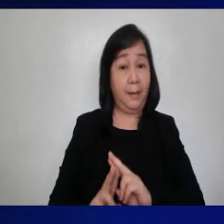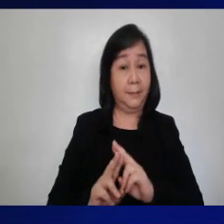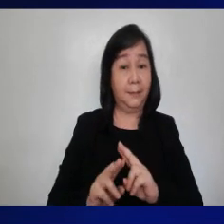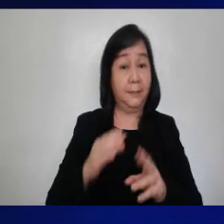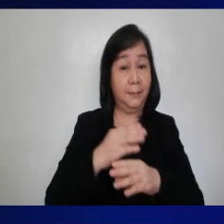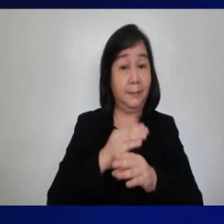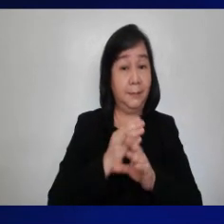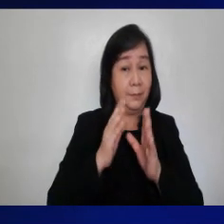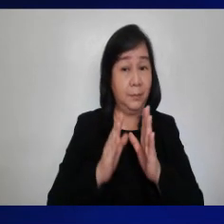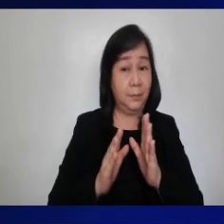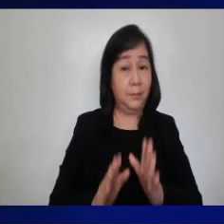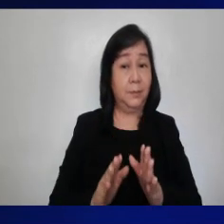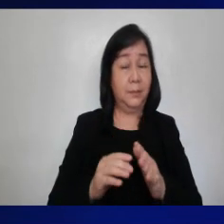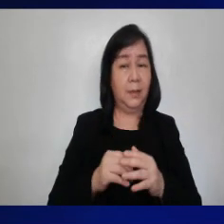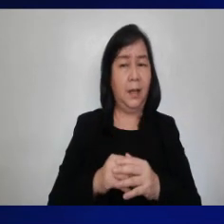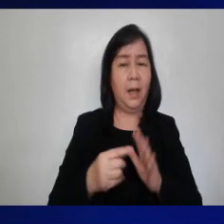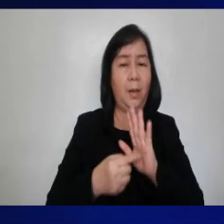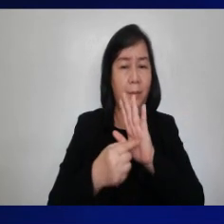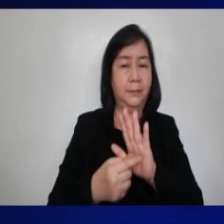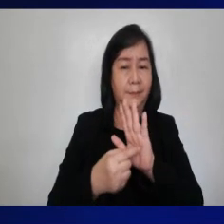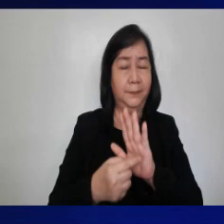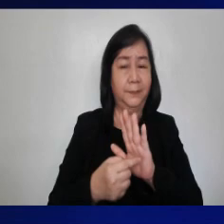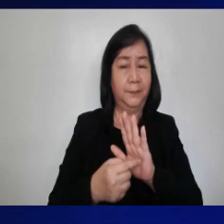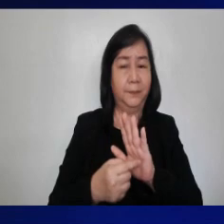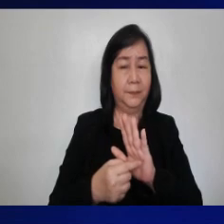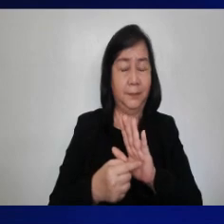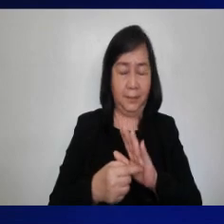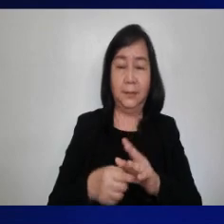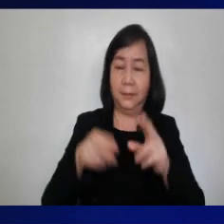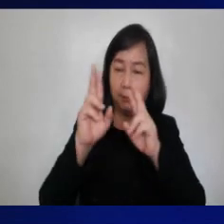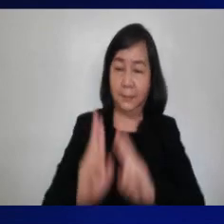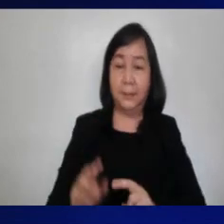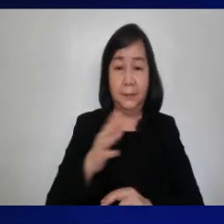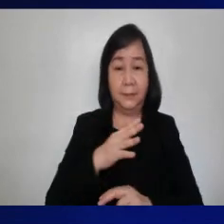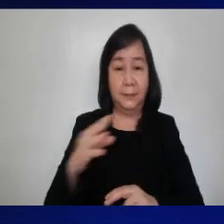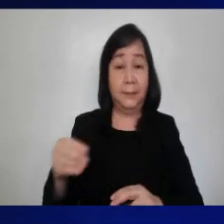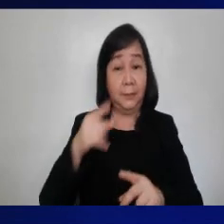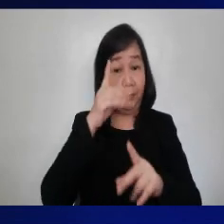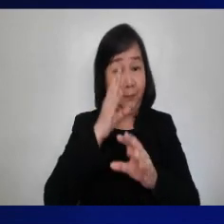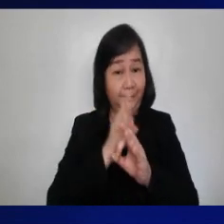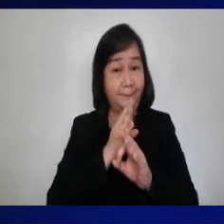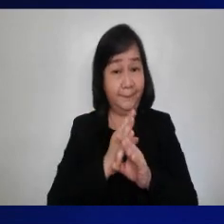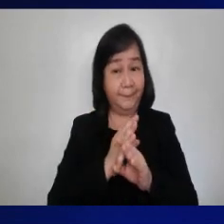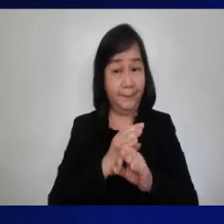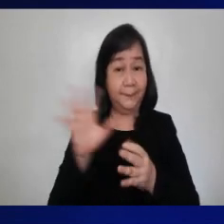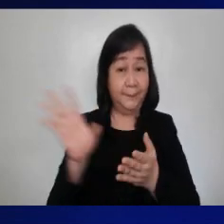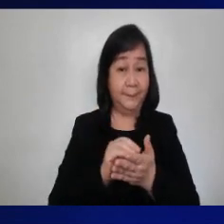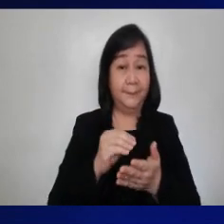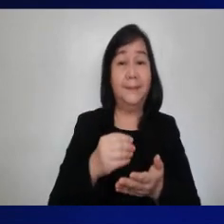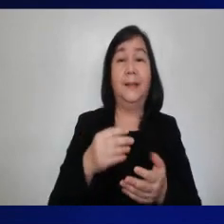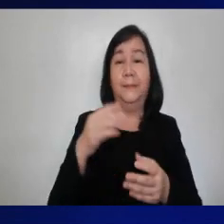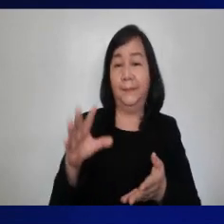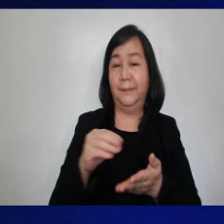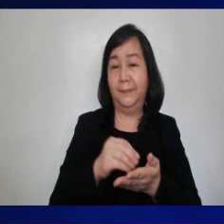marangal na nilalang na ito ay larawan ng integridad at katapatan na dapat nating tularan